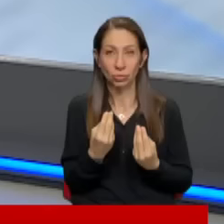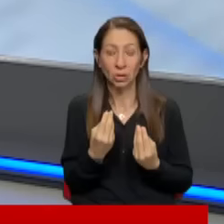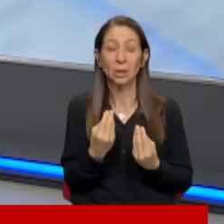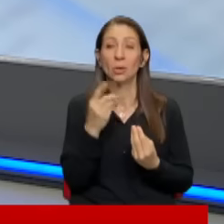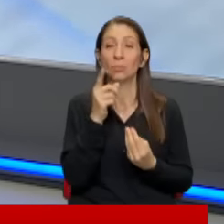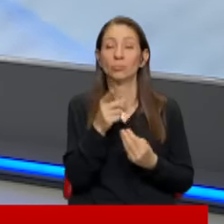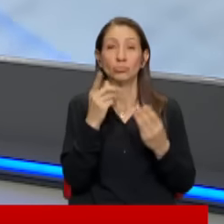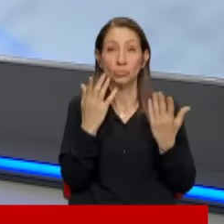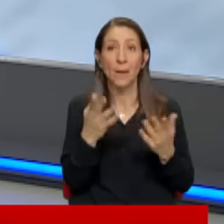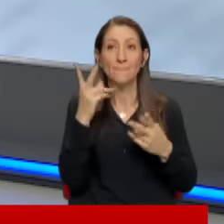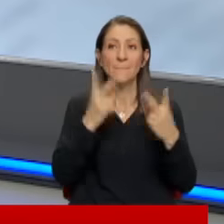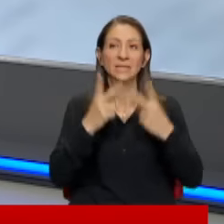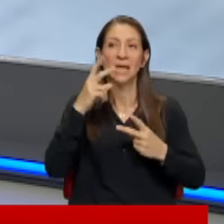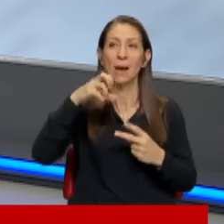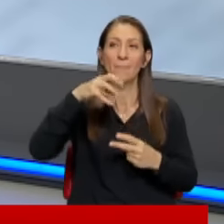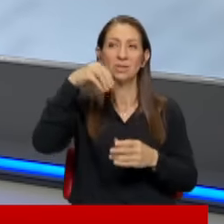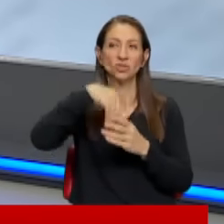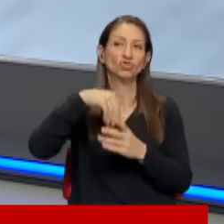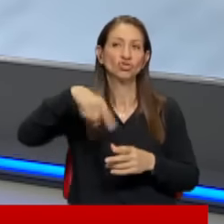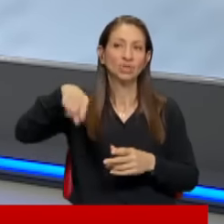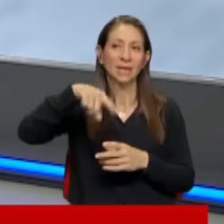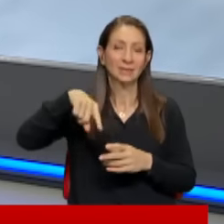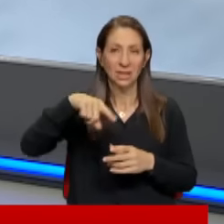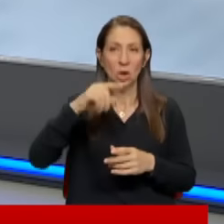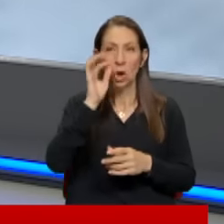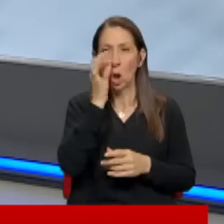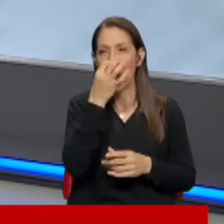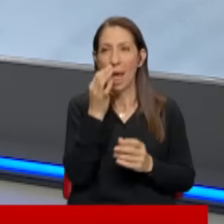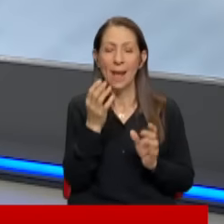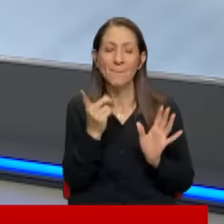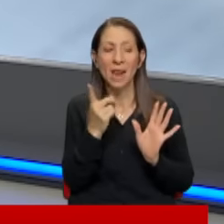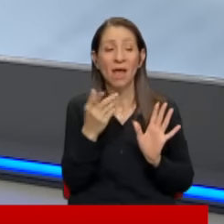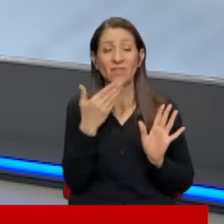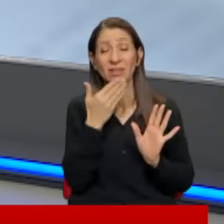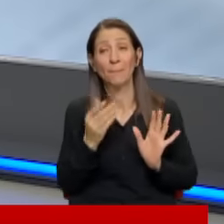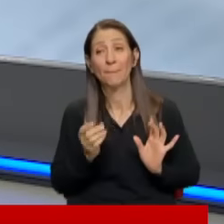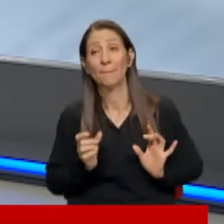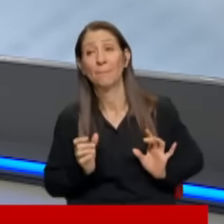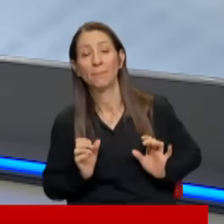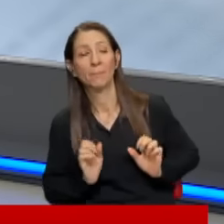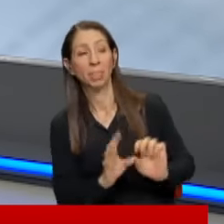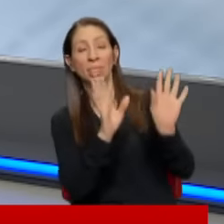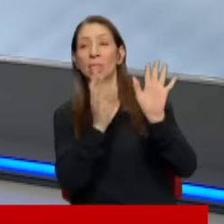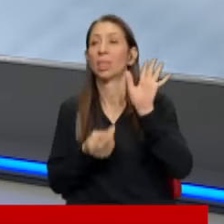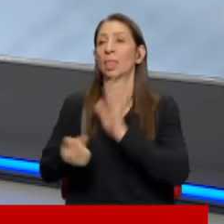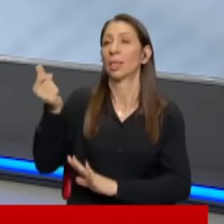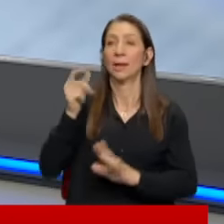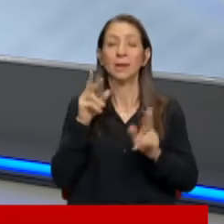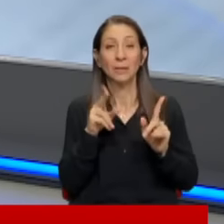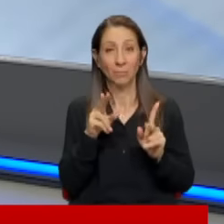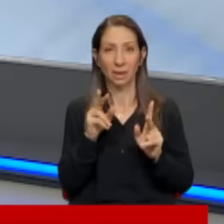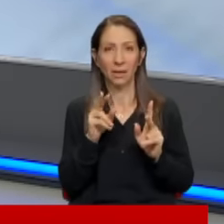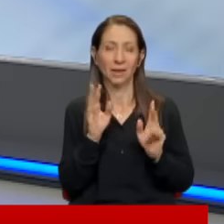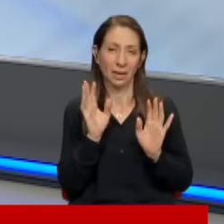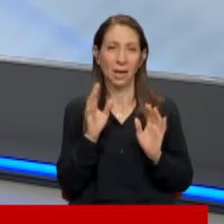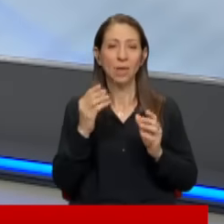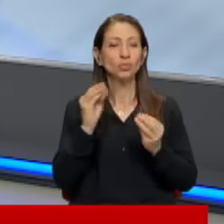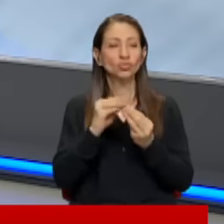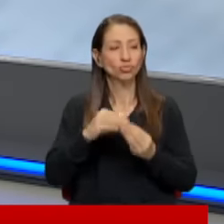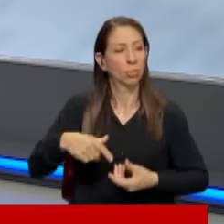Ve bu da bazı AK Partililer açısından kolaycılık, bir kaçış rampası. Bu kadar kolayca